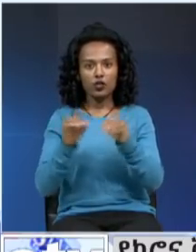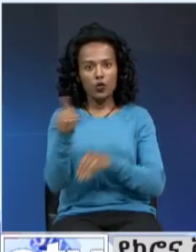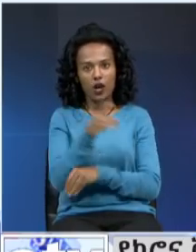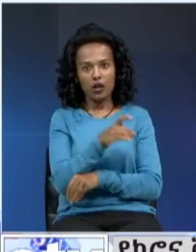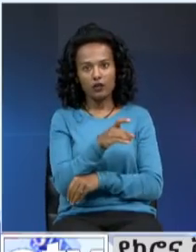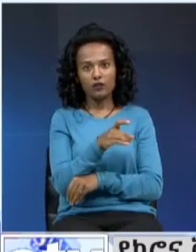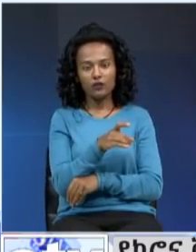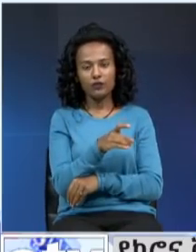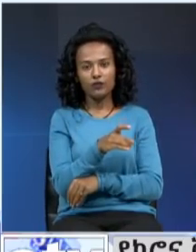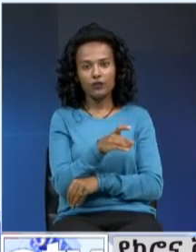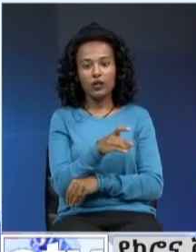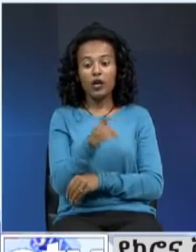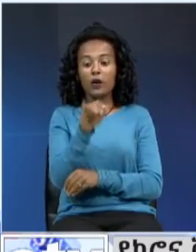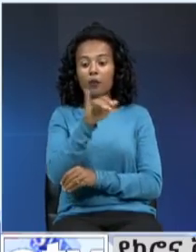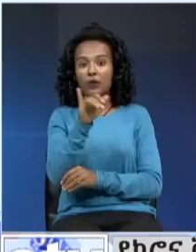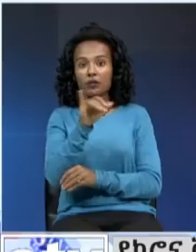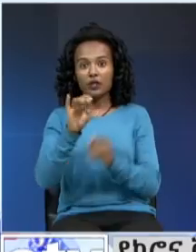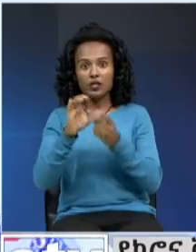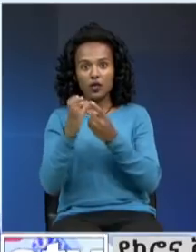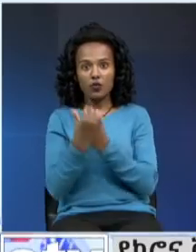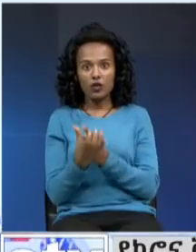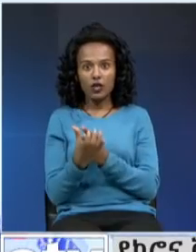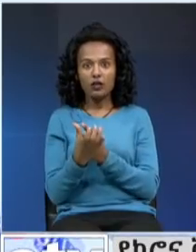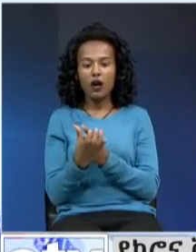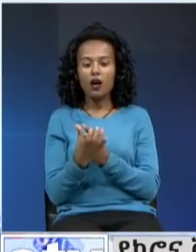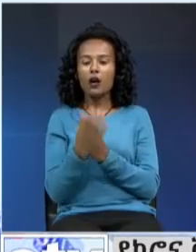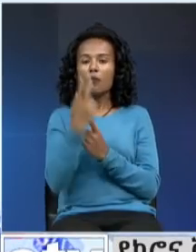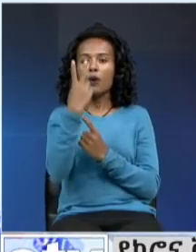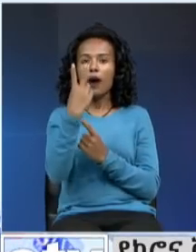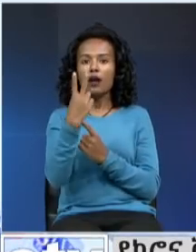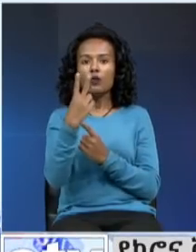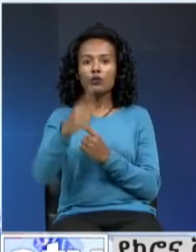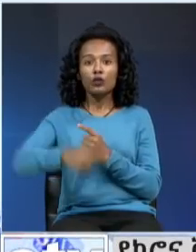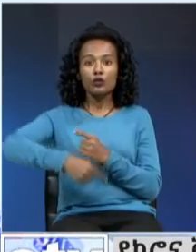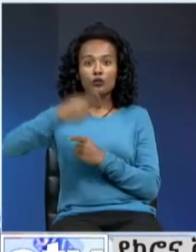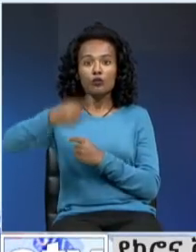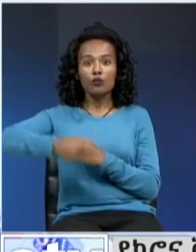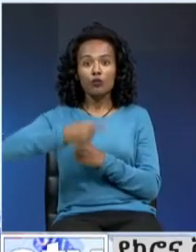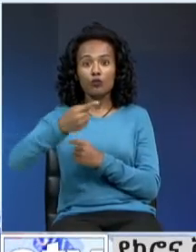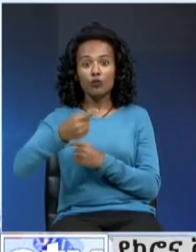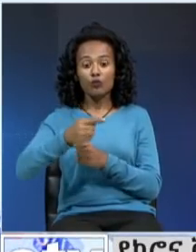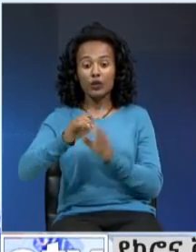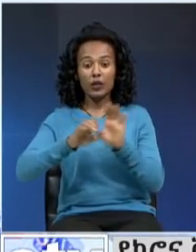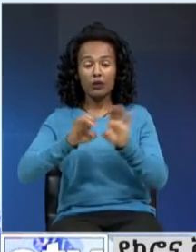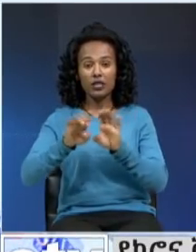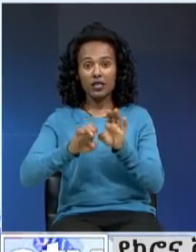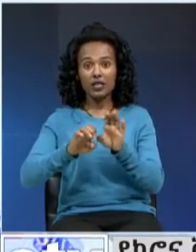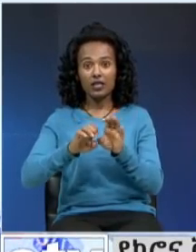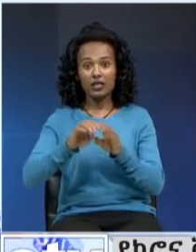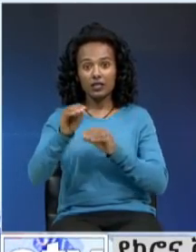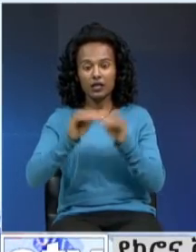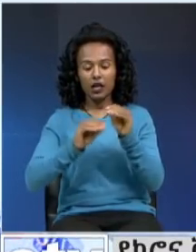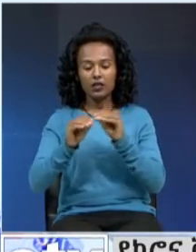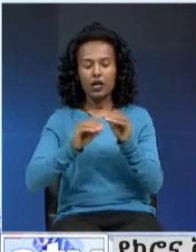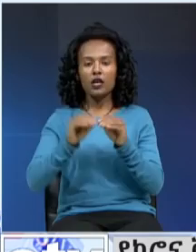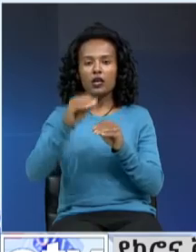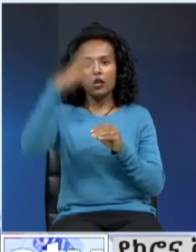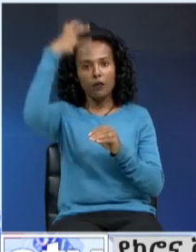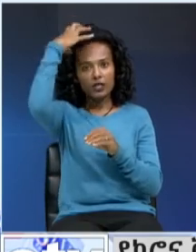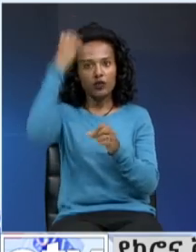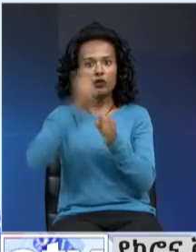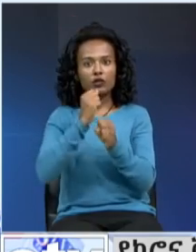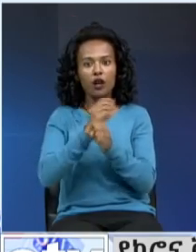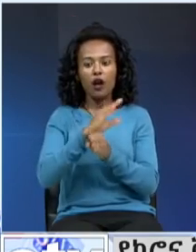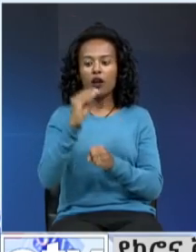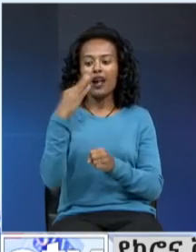ይሆናል። በተመሳሳይ መልኩ በባለ 2 እግር ሞተር ሳይክል የሚደረግ እንቅስቃሴ በተመለከተ ለመንግስታዊ ስራና